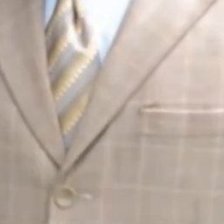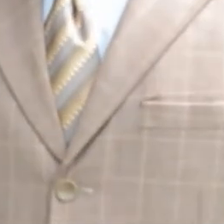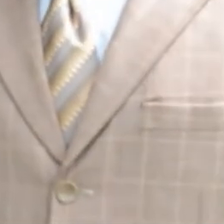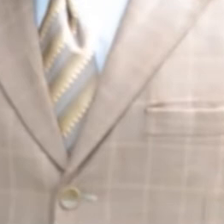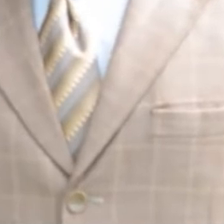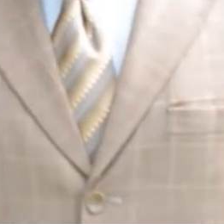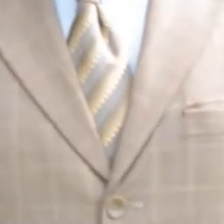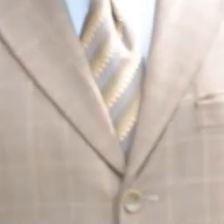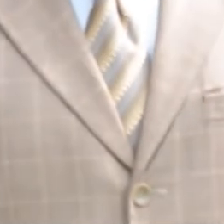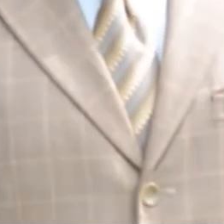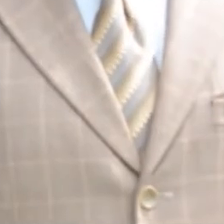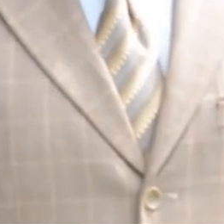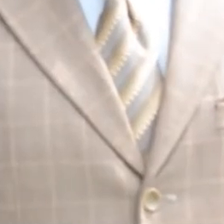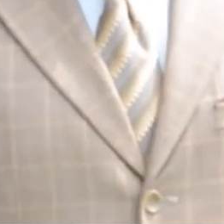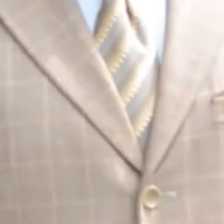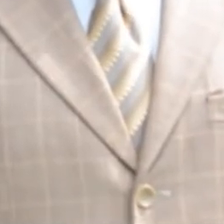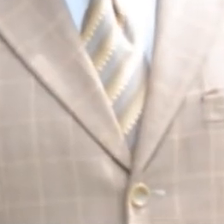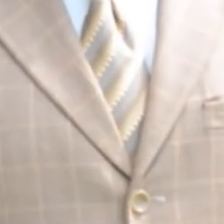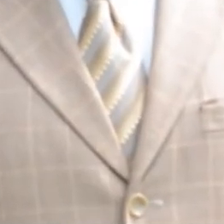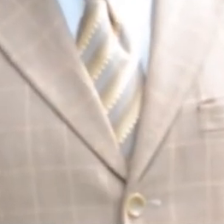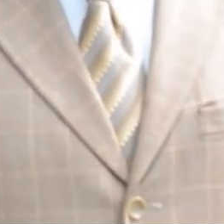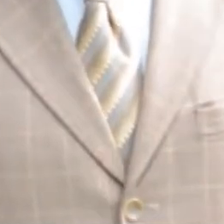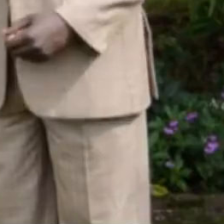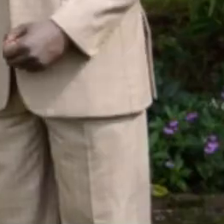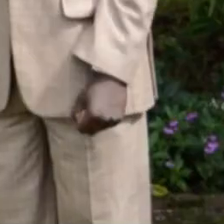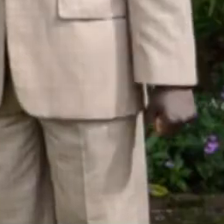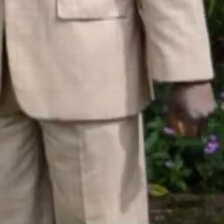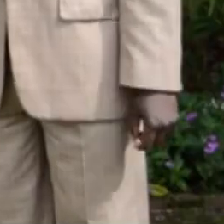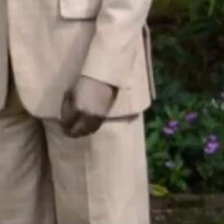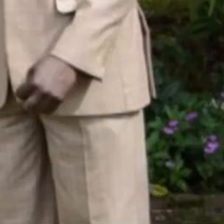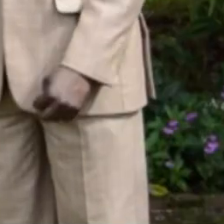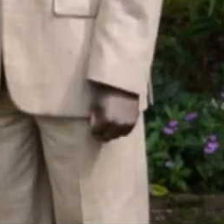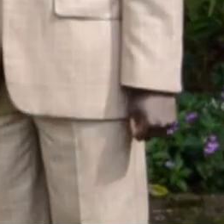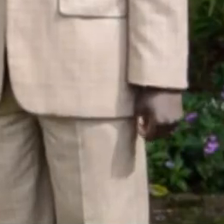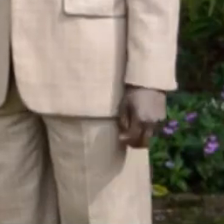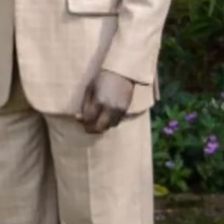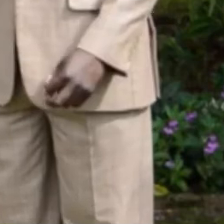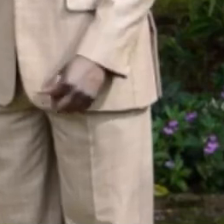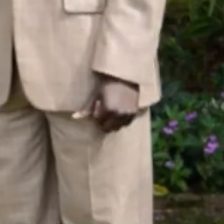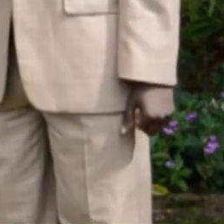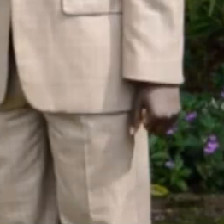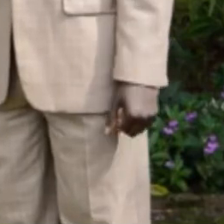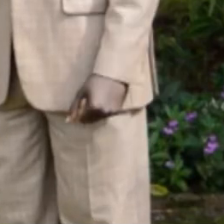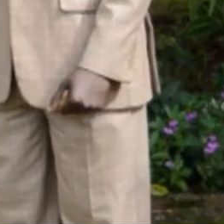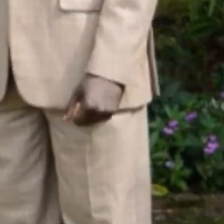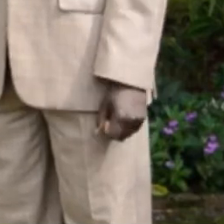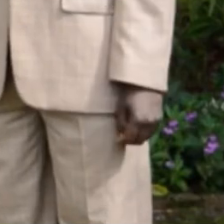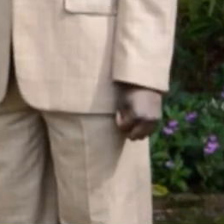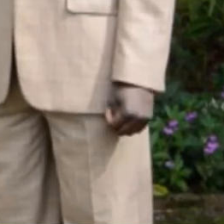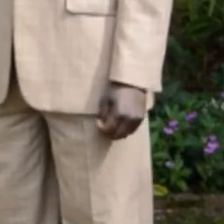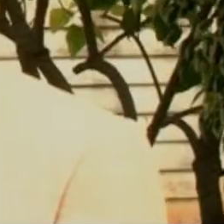Mazita, mazita anodaidzwa ndiripo. Mazita, mazita